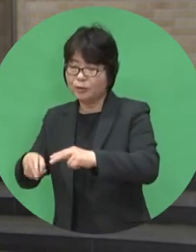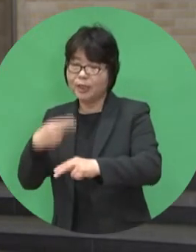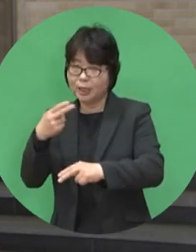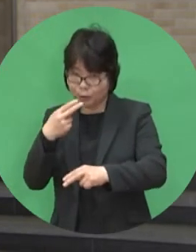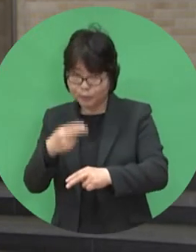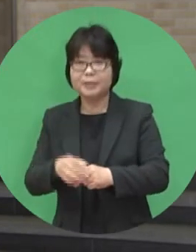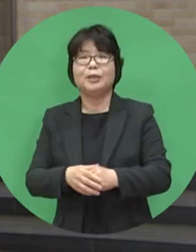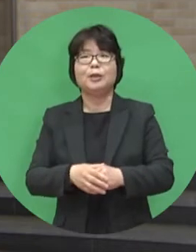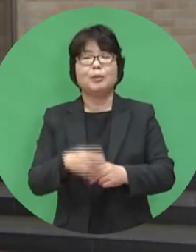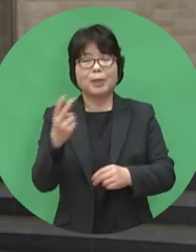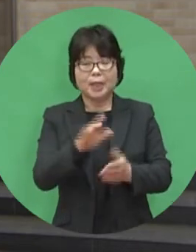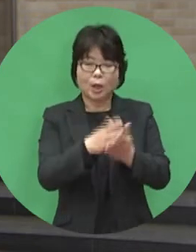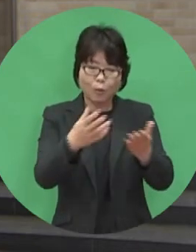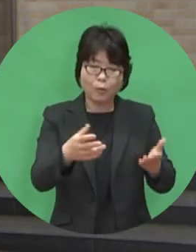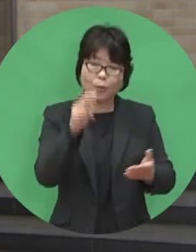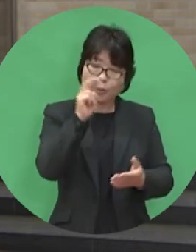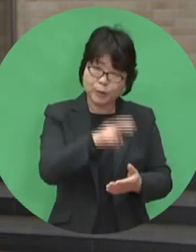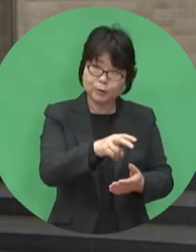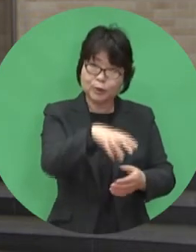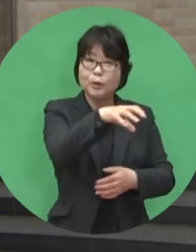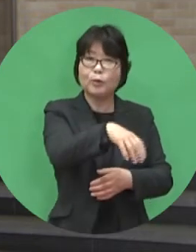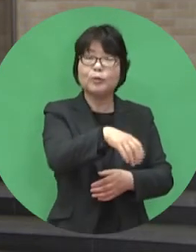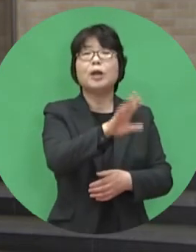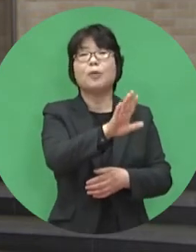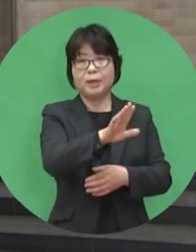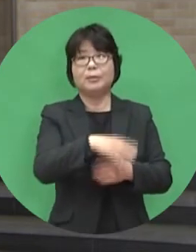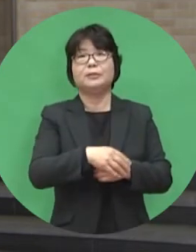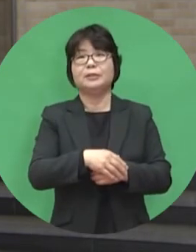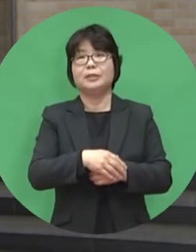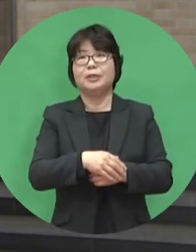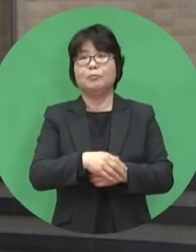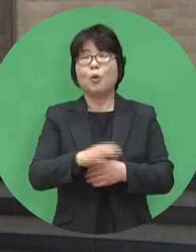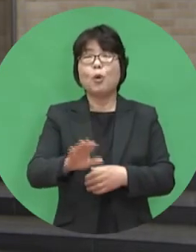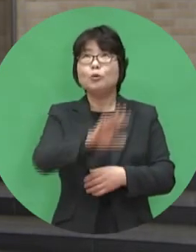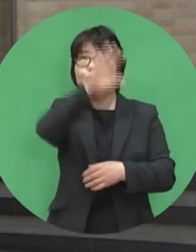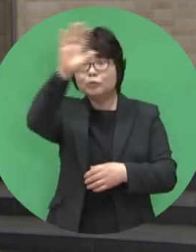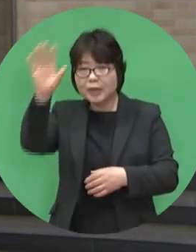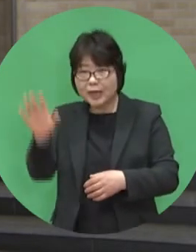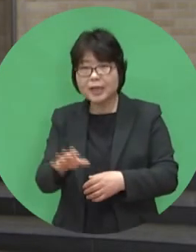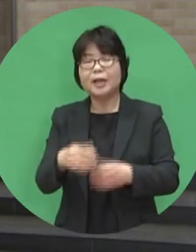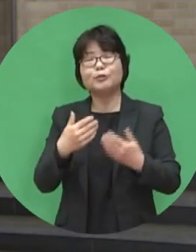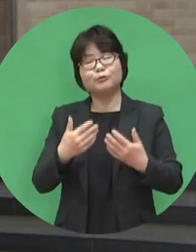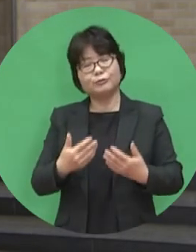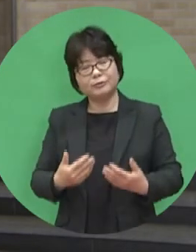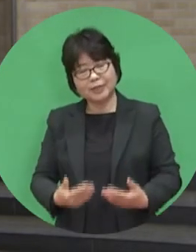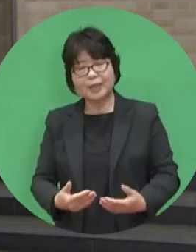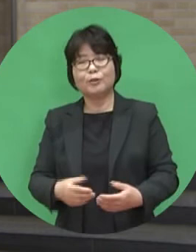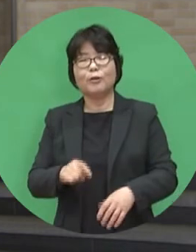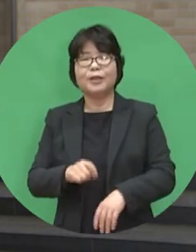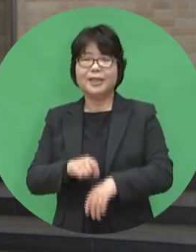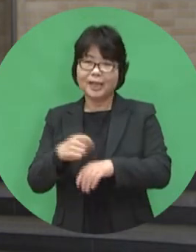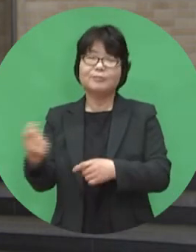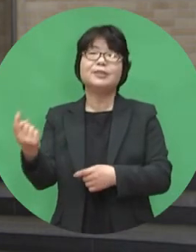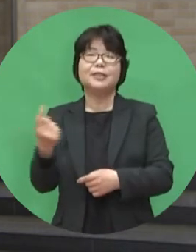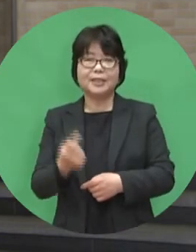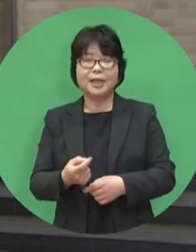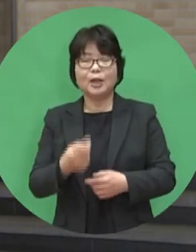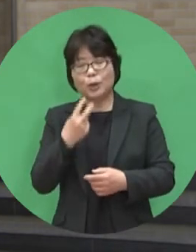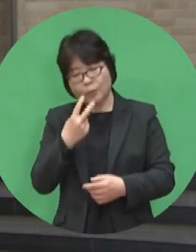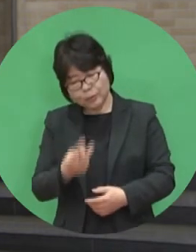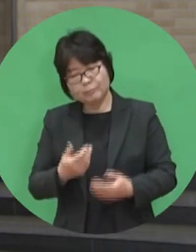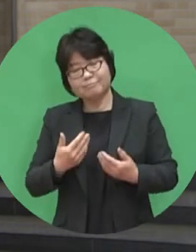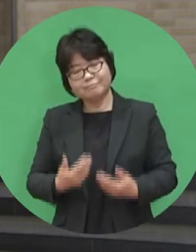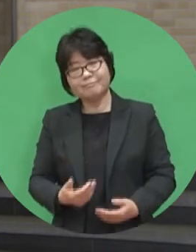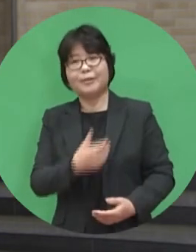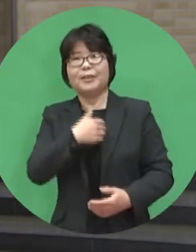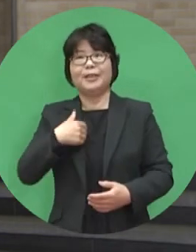いたり、あるいは本を見るコーナーもありますし、空間自体がゆったりとこう気楽に来てくつろいでいただけるような